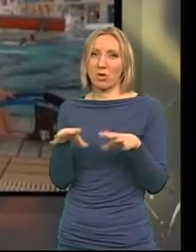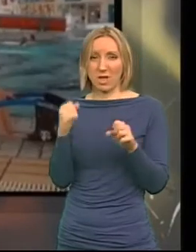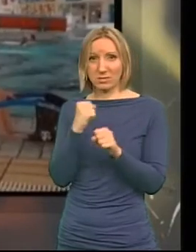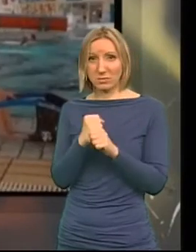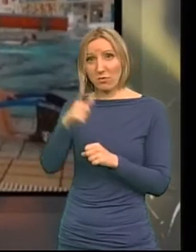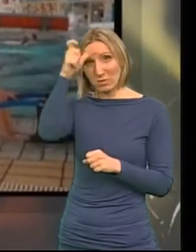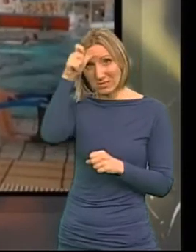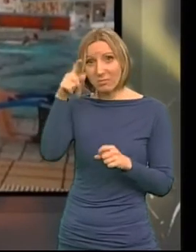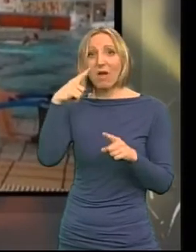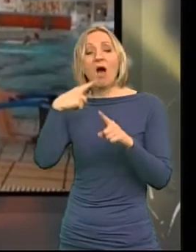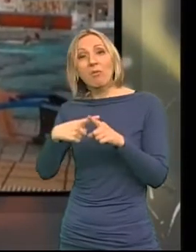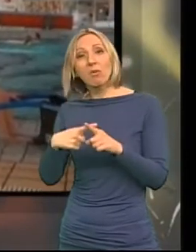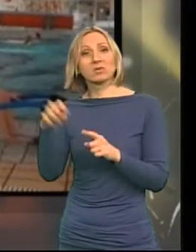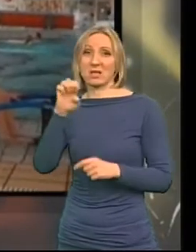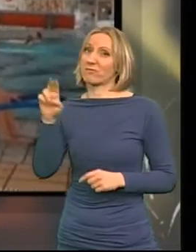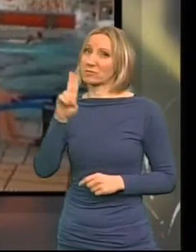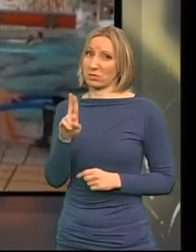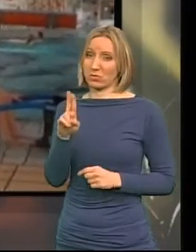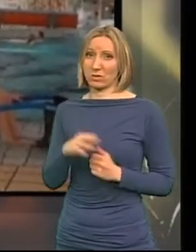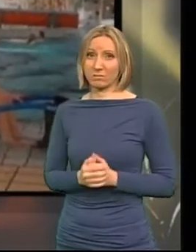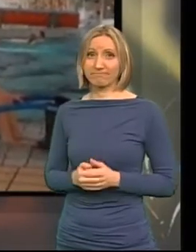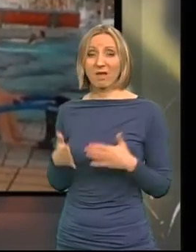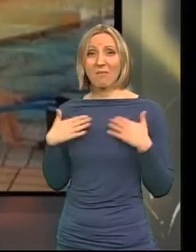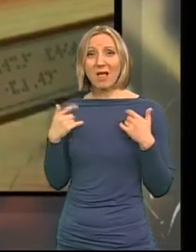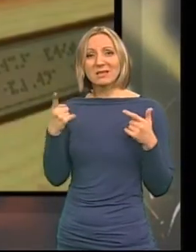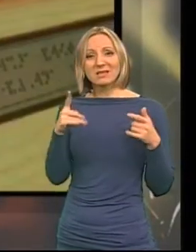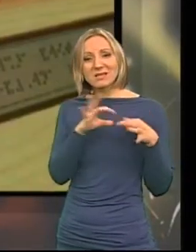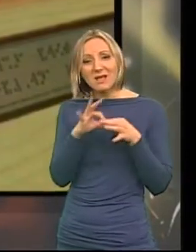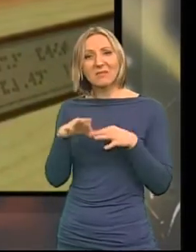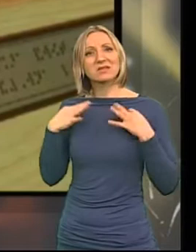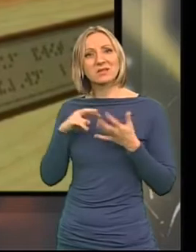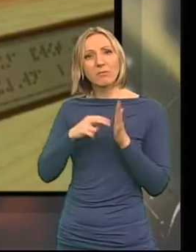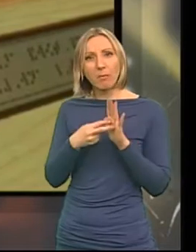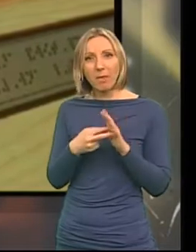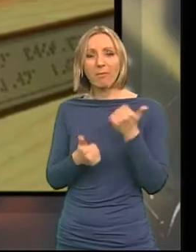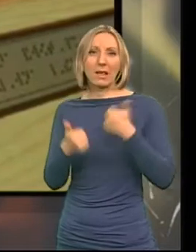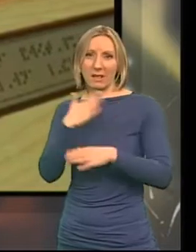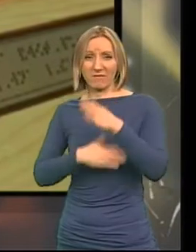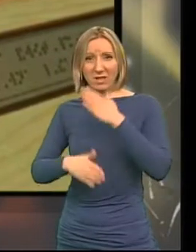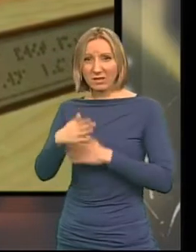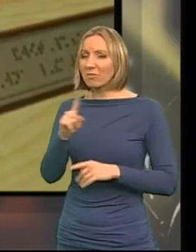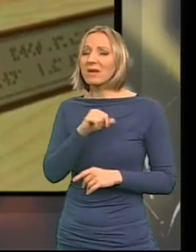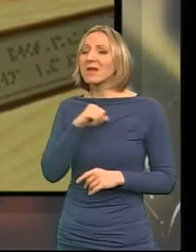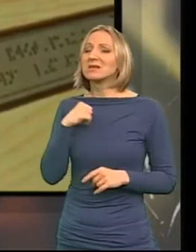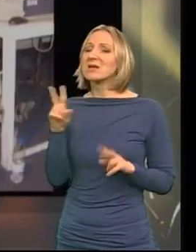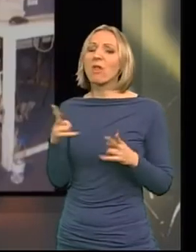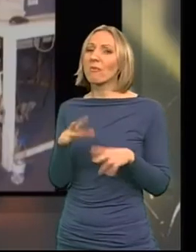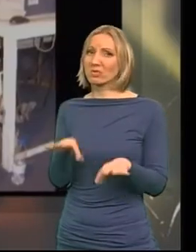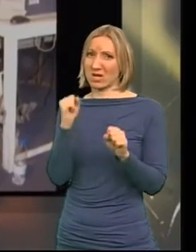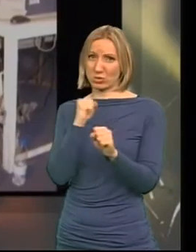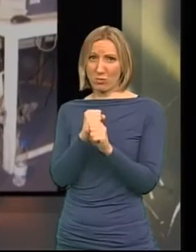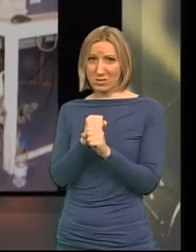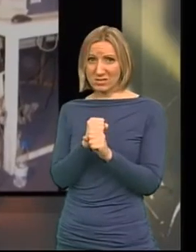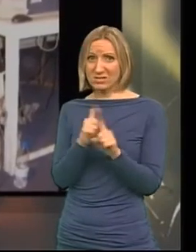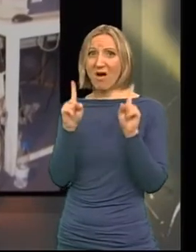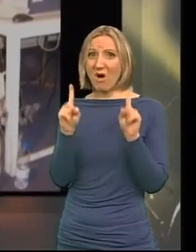Srbiji, ali i u Evropskoj uniji. Mladi sa hroničnim zdravstvenim problemima ili invaliditetom ne samo da ne mogu da nađu posao,